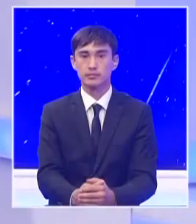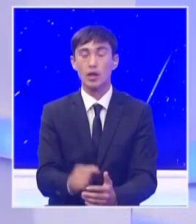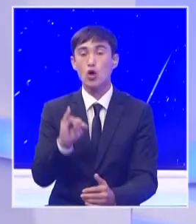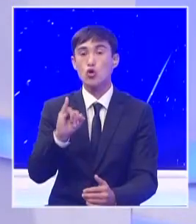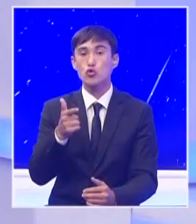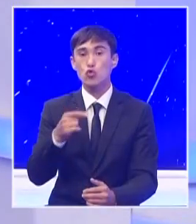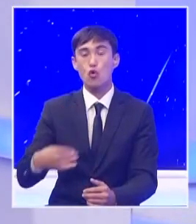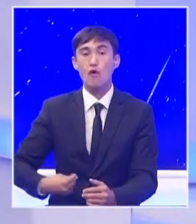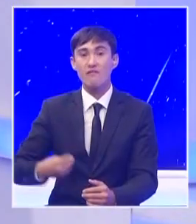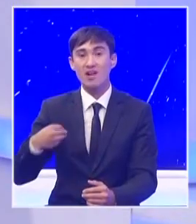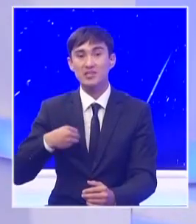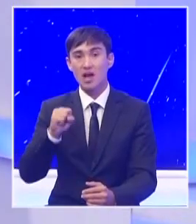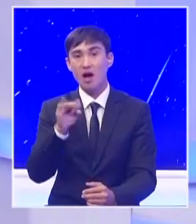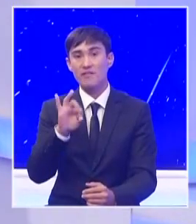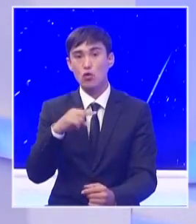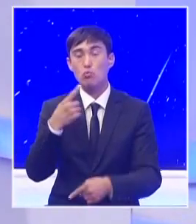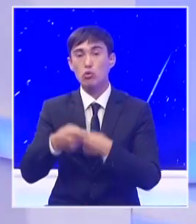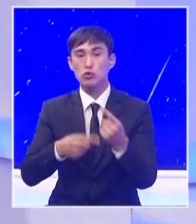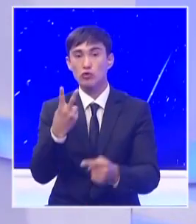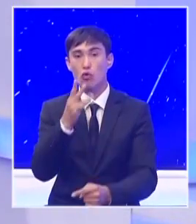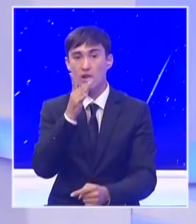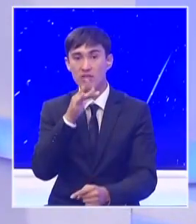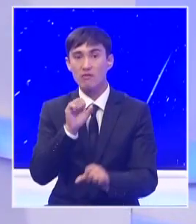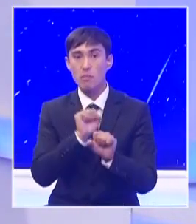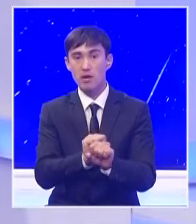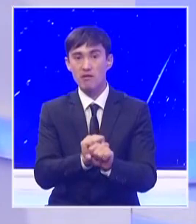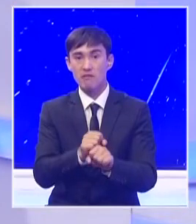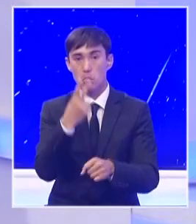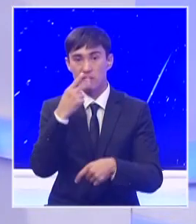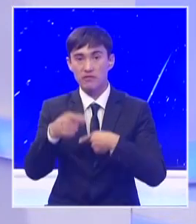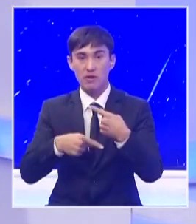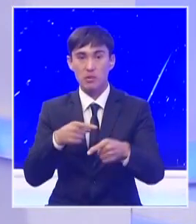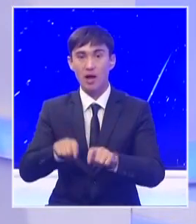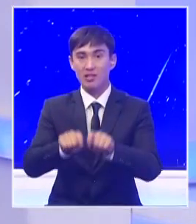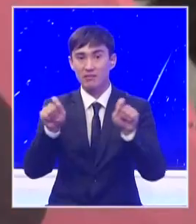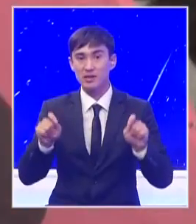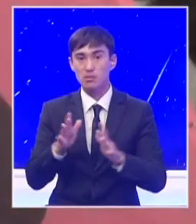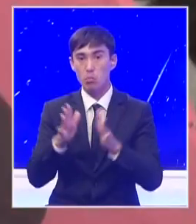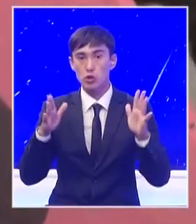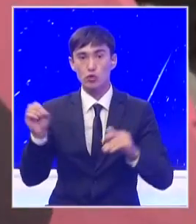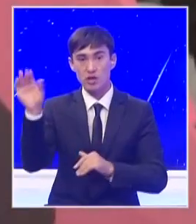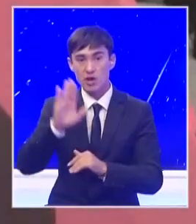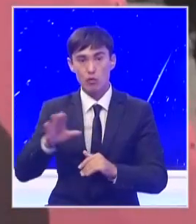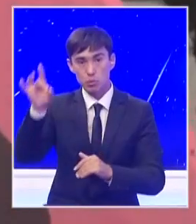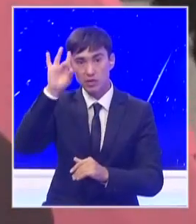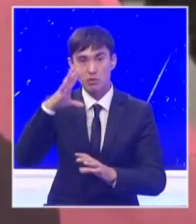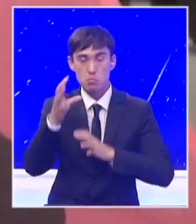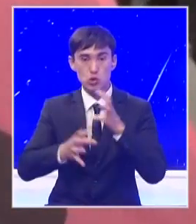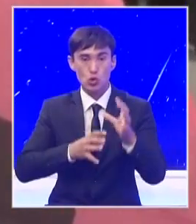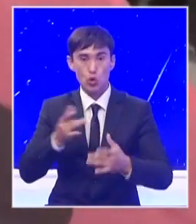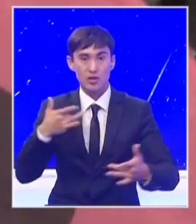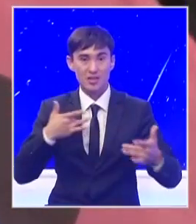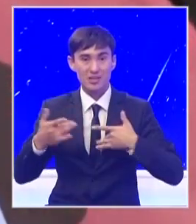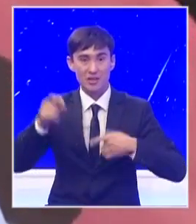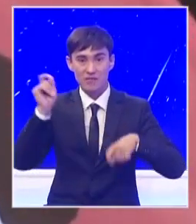На юге Франции, в Авиньоне, после 2-летнего перерыва в привычном формате открывается самый большой в Европе знаменитый международный